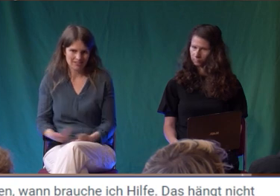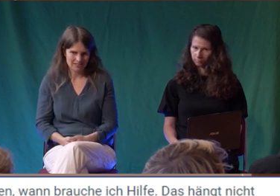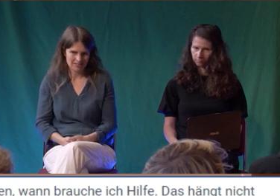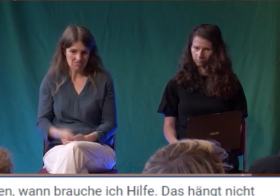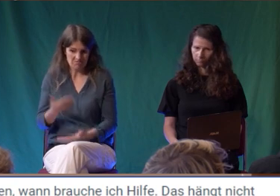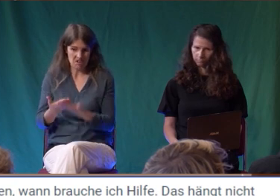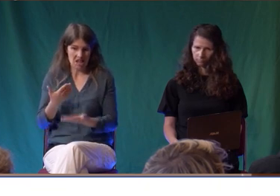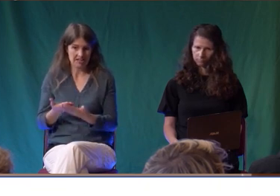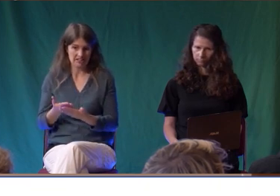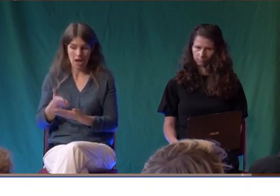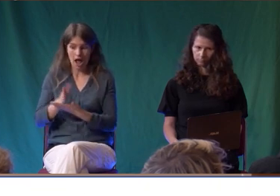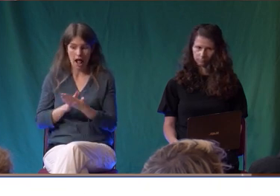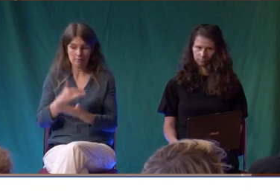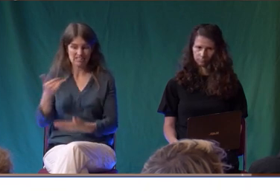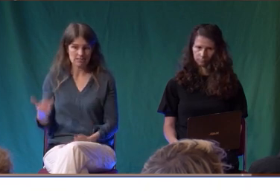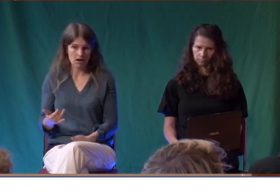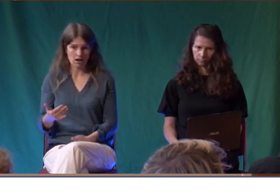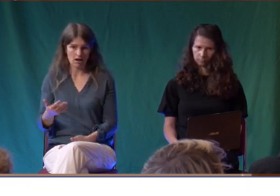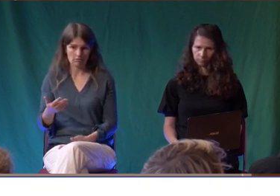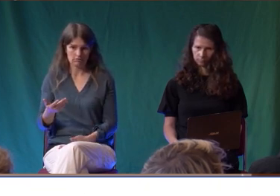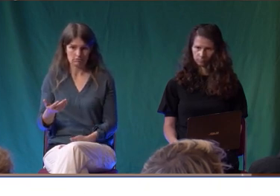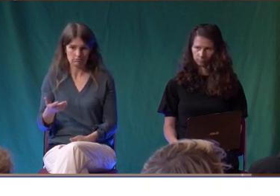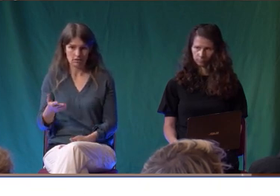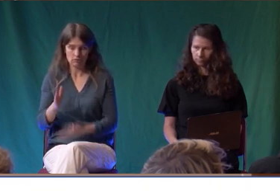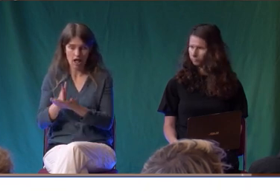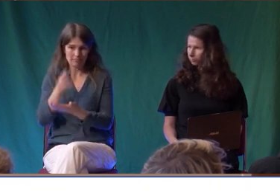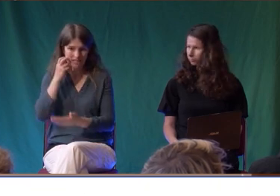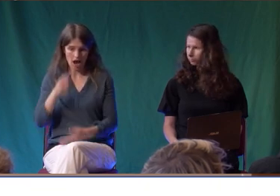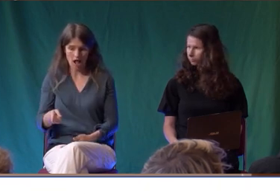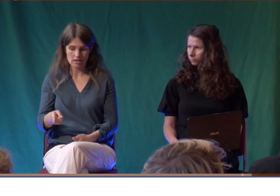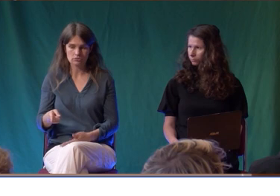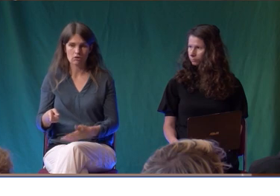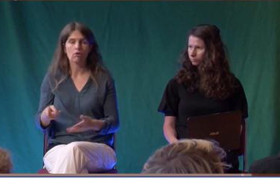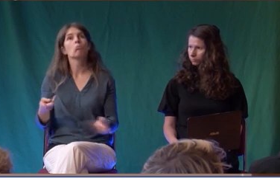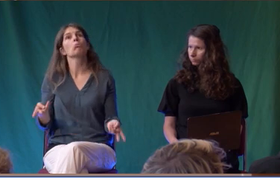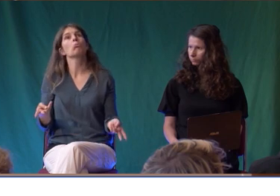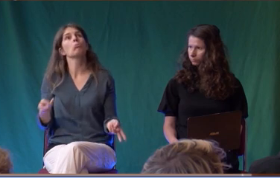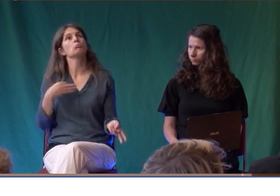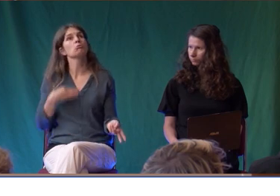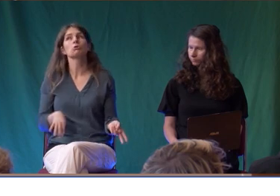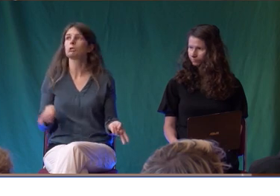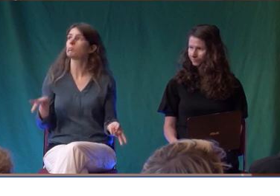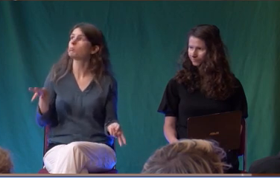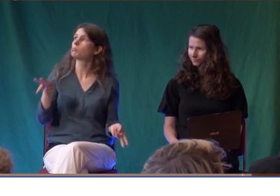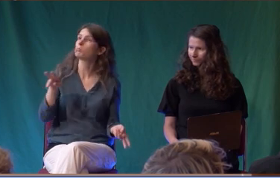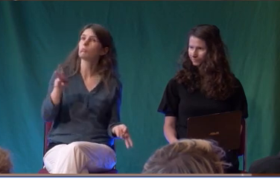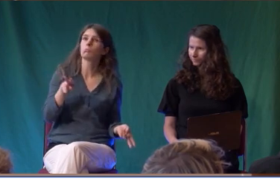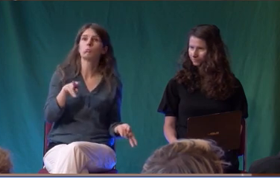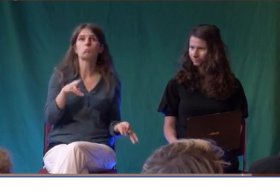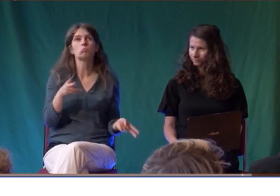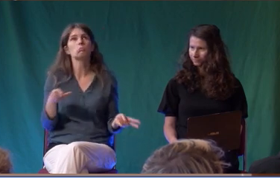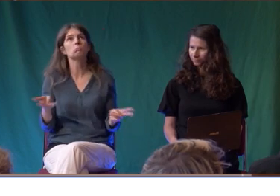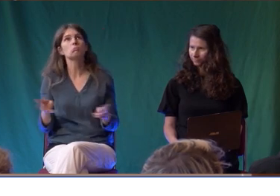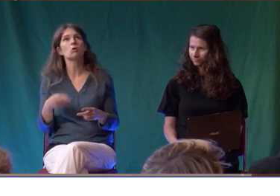einem halben Jahr immer noch auf der Matte liegt und zufrieden ist wenn die Mutter oder der Vater eine Viertelstunde beim Wickeln brauchen